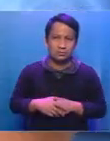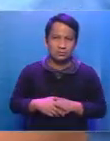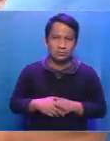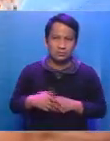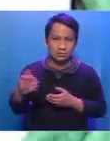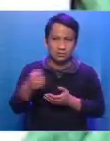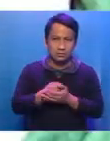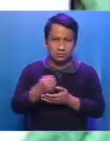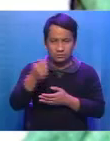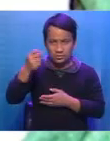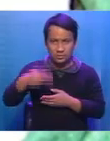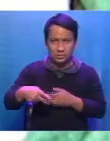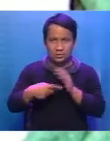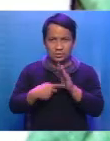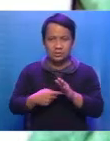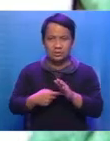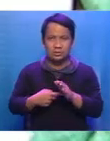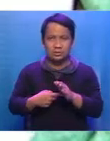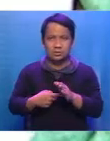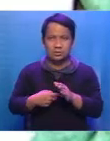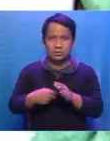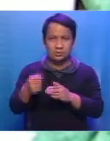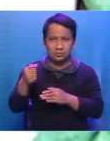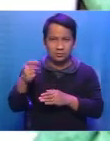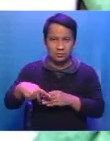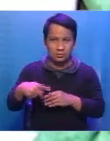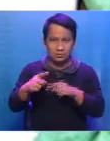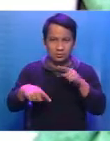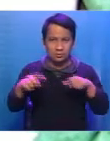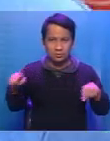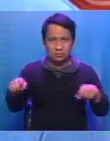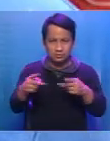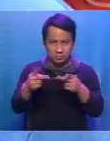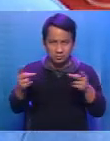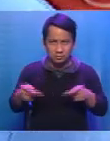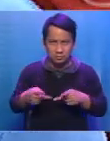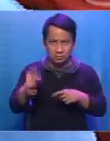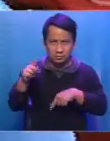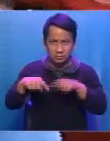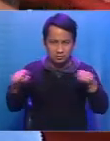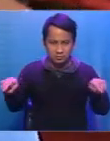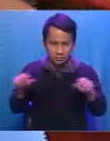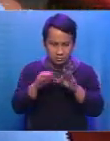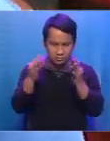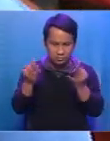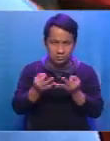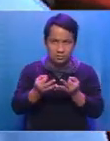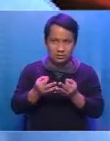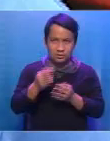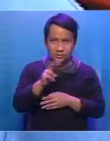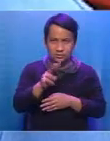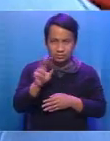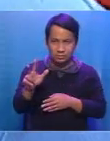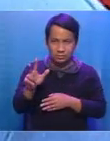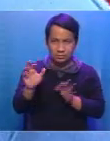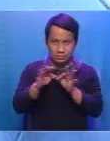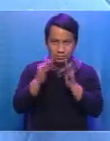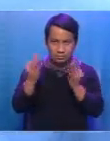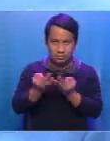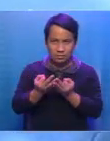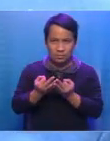ring maghati ang mga residente sa portable toilet. Depende kung may lugar, different families, hopefully mga 2 or 3 families